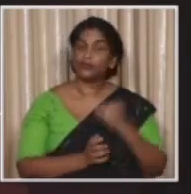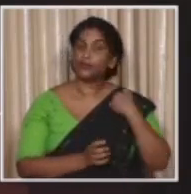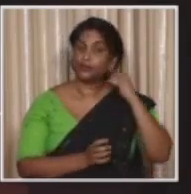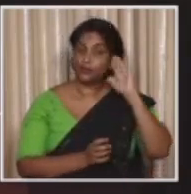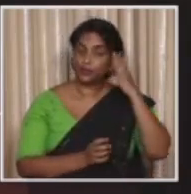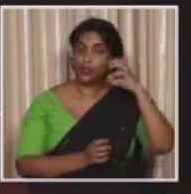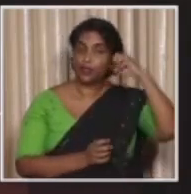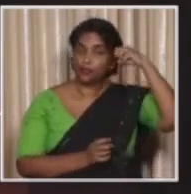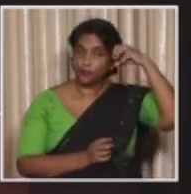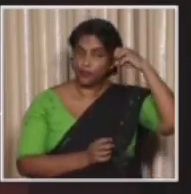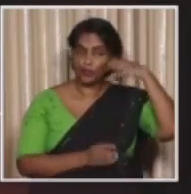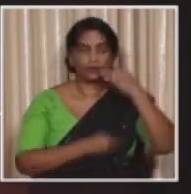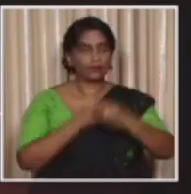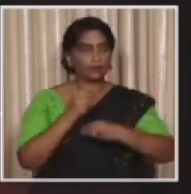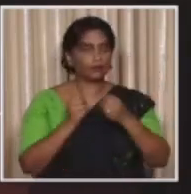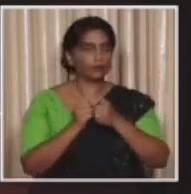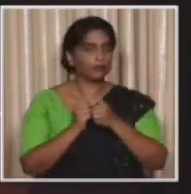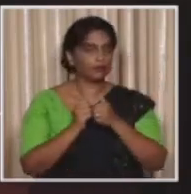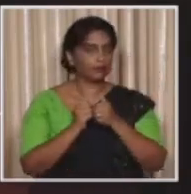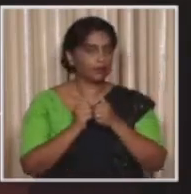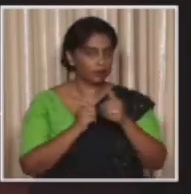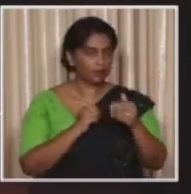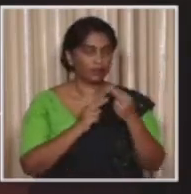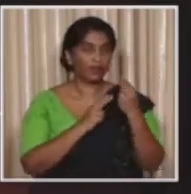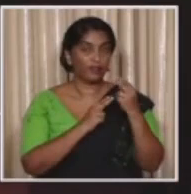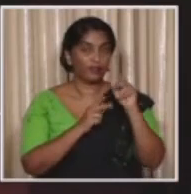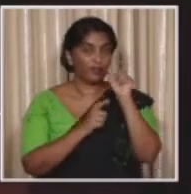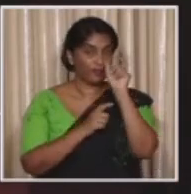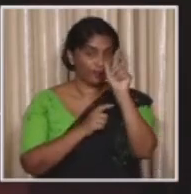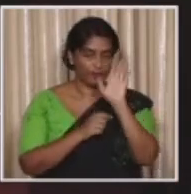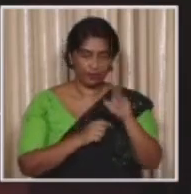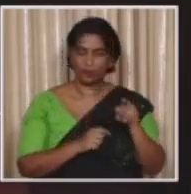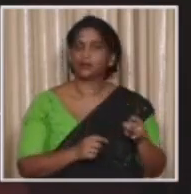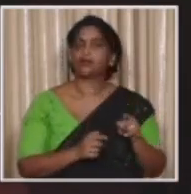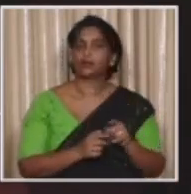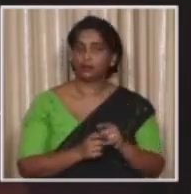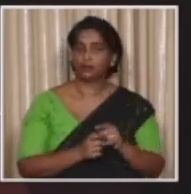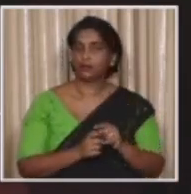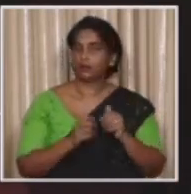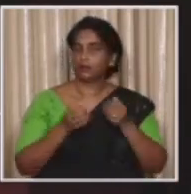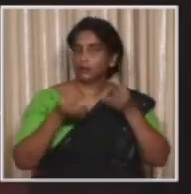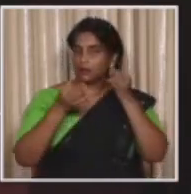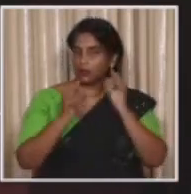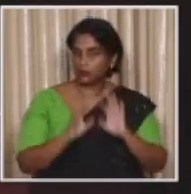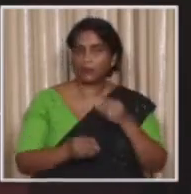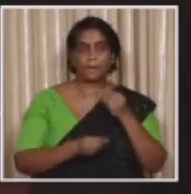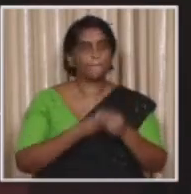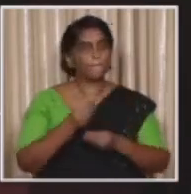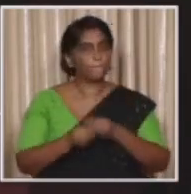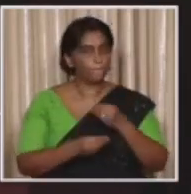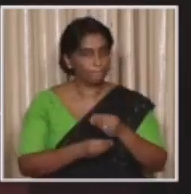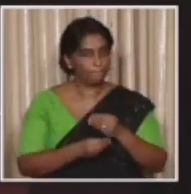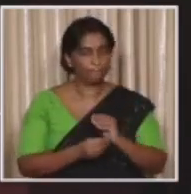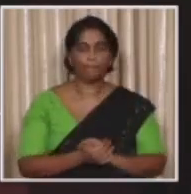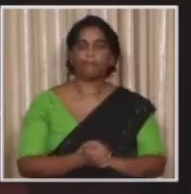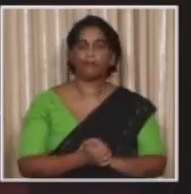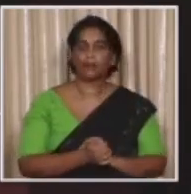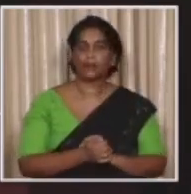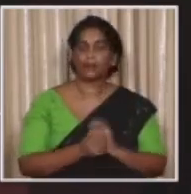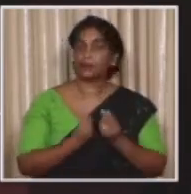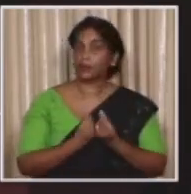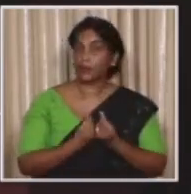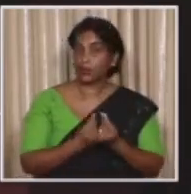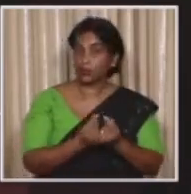විශේෂයෙන්ම විදුලි බල කර්මාන්තය කියන විෂය ගත්තොත් ප්‍රමාණවත් ආයෝජනය